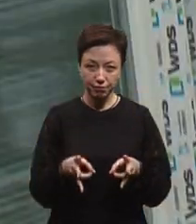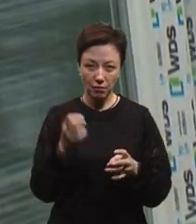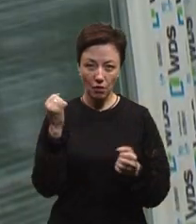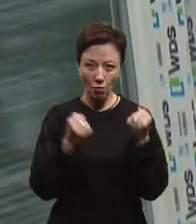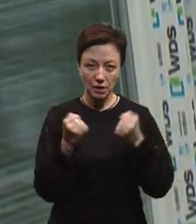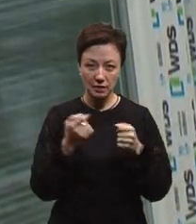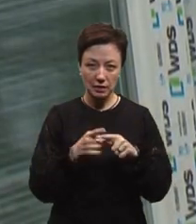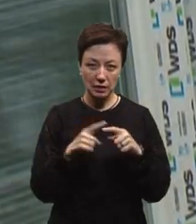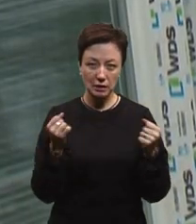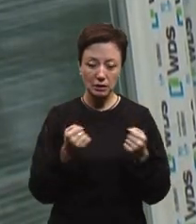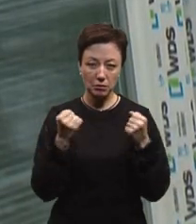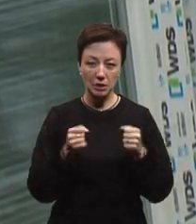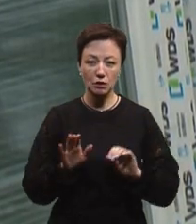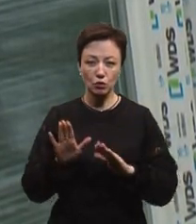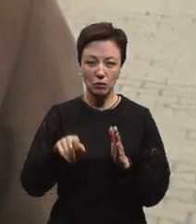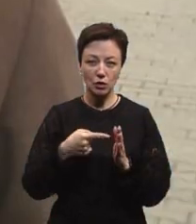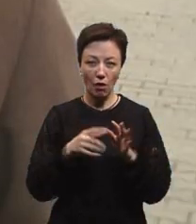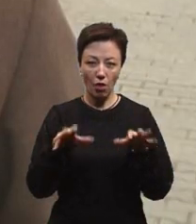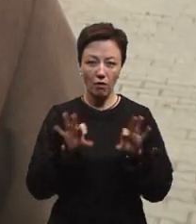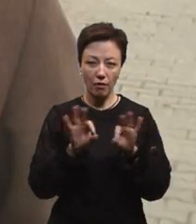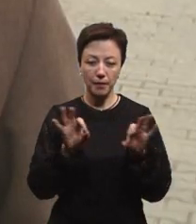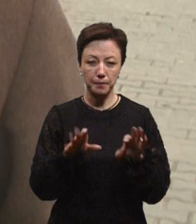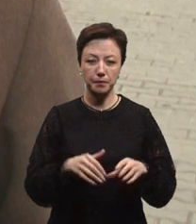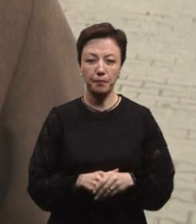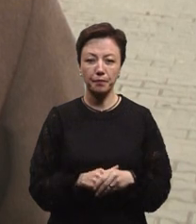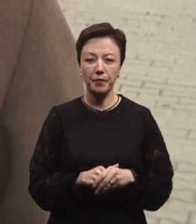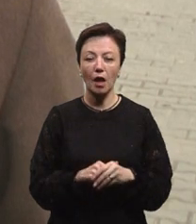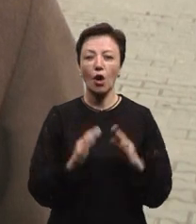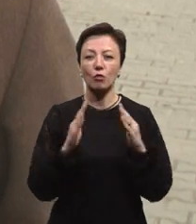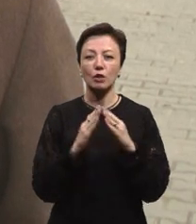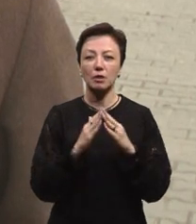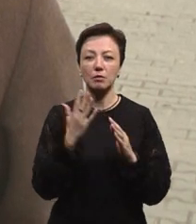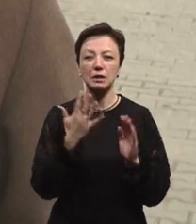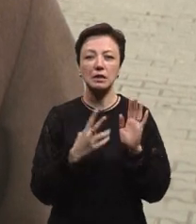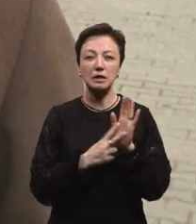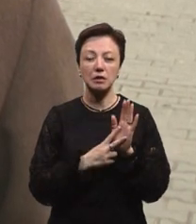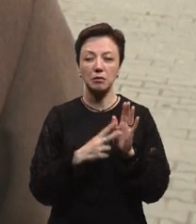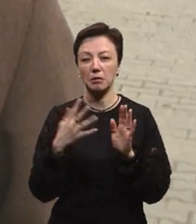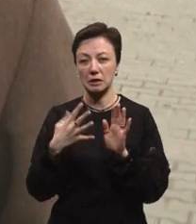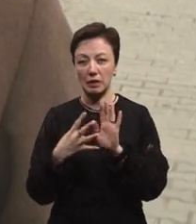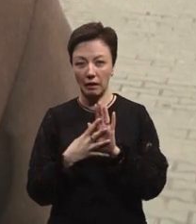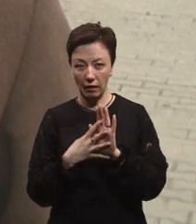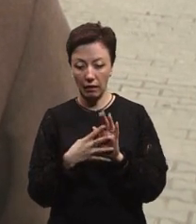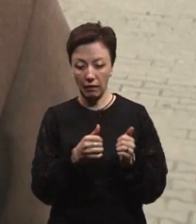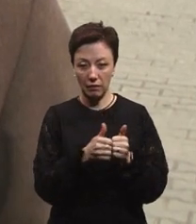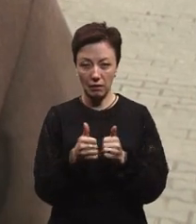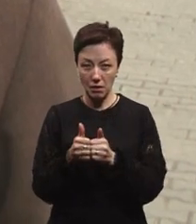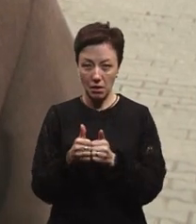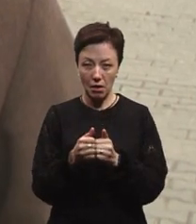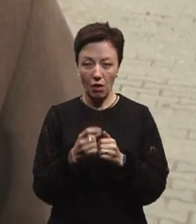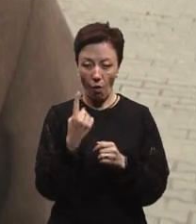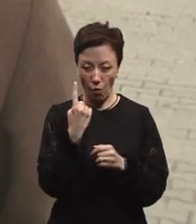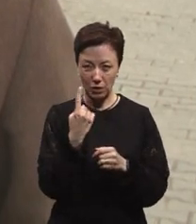обстрілів Цієї зими каже заступник Хмельницького міського голови Василь Новачок будинок 57-59 по суті один